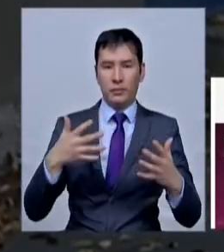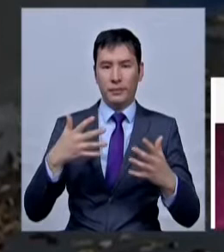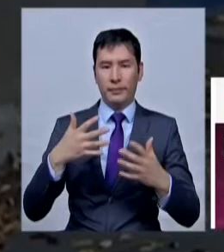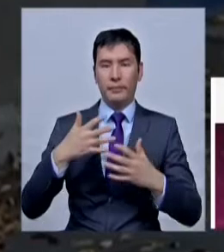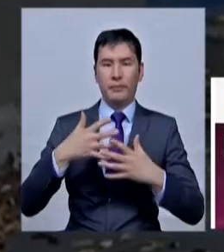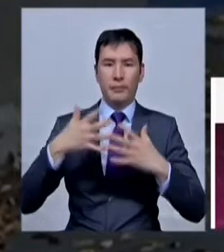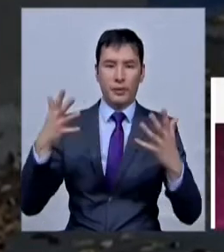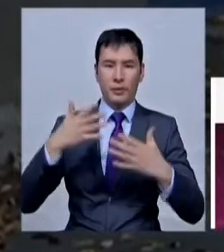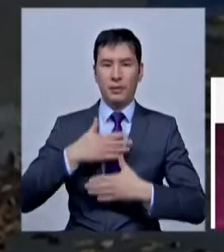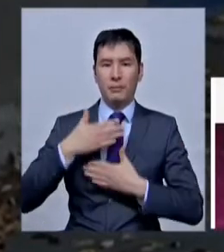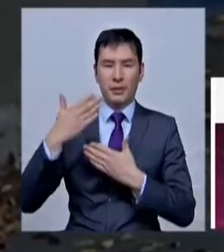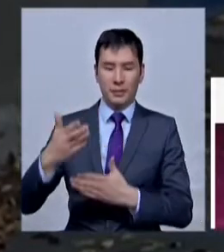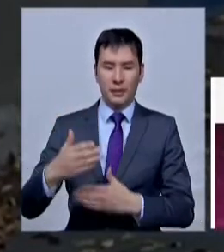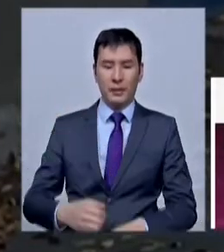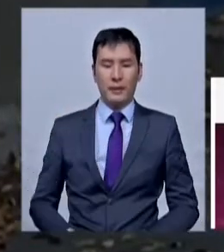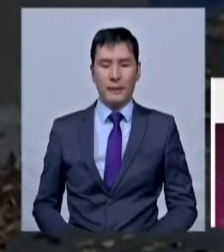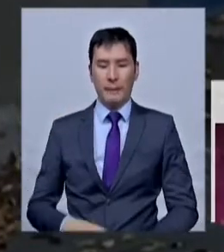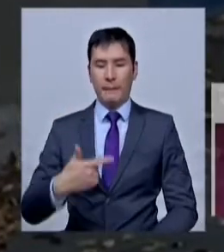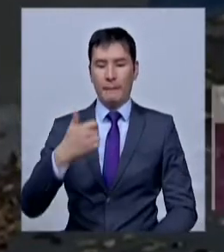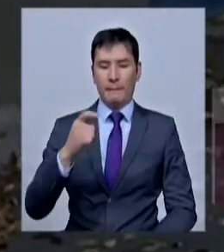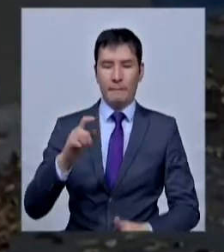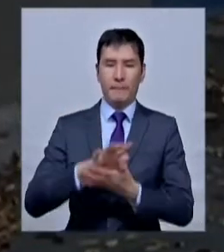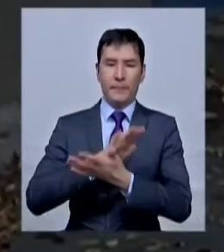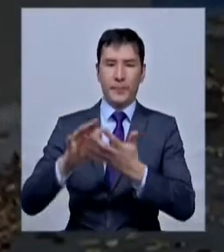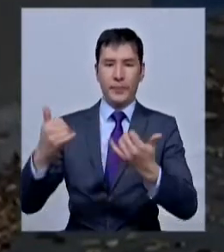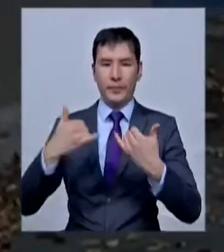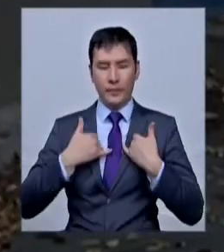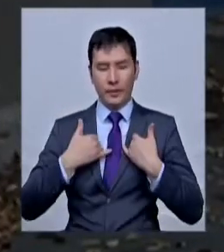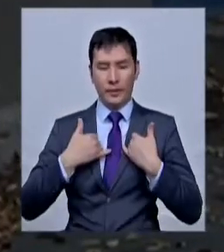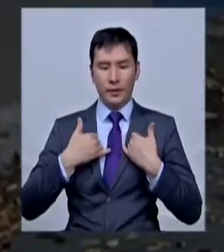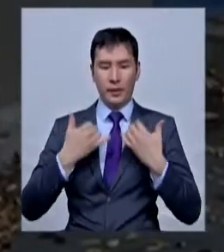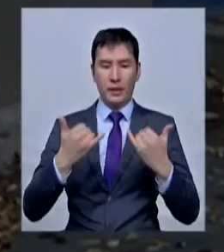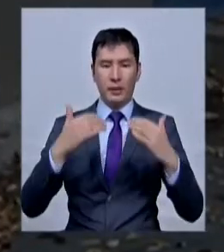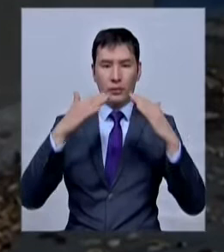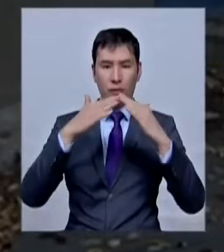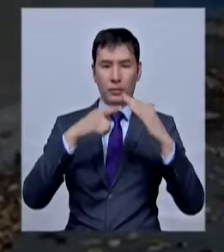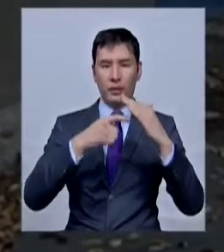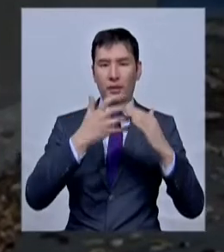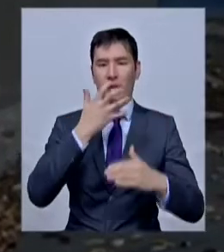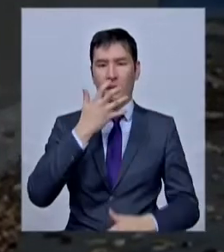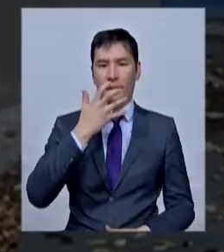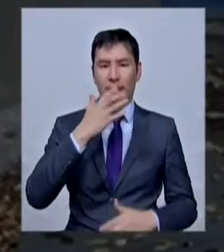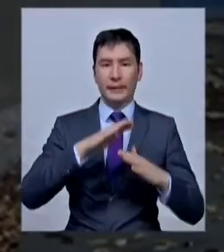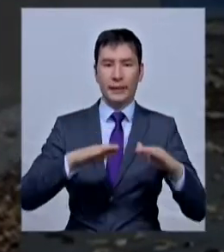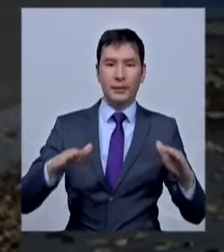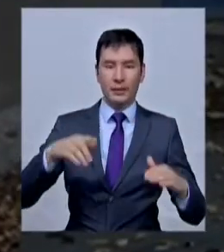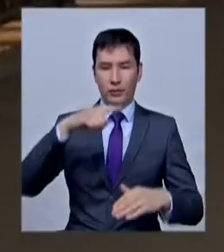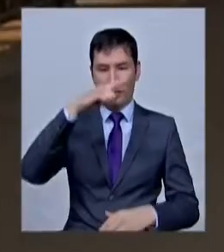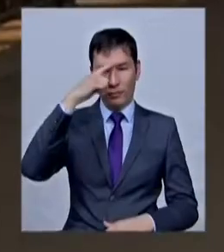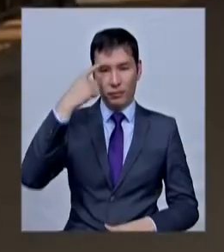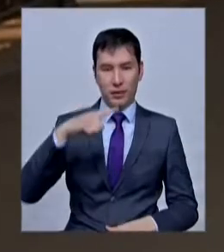үлкен акиматтағы кісілерге, бізге газ кіргізіп берді. Қазір үй жылы. Балдарым ыстықта